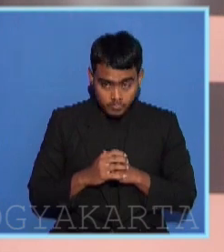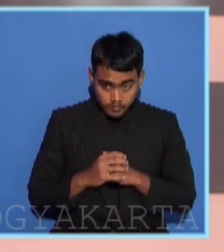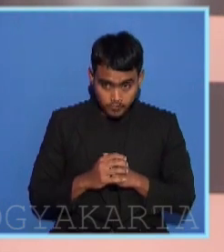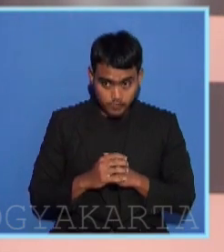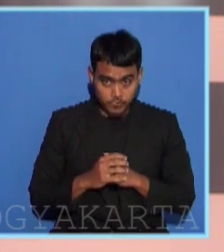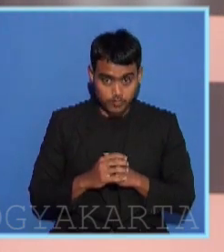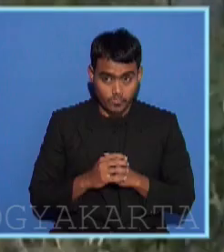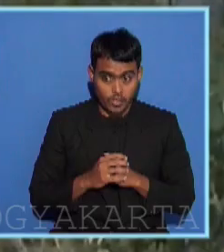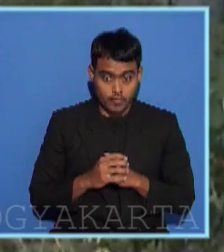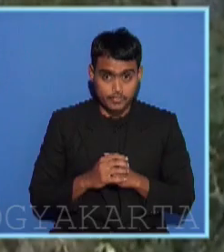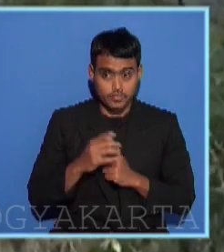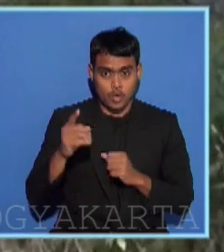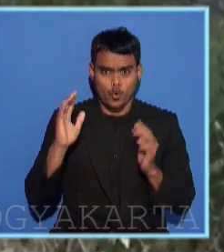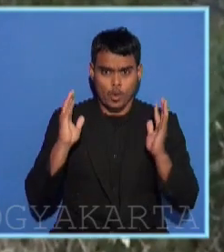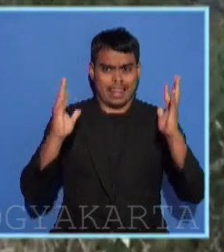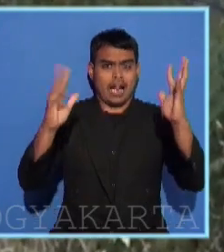Kabupaten Magelang